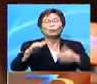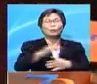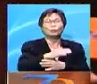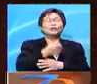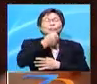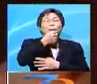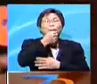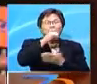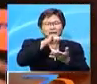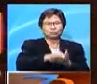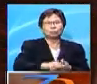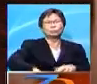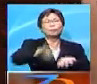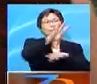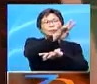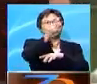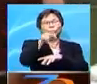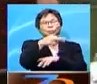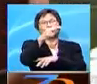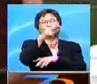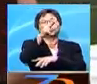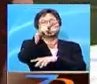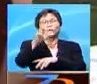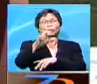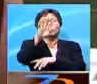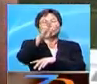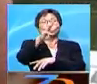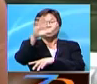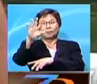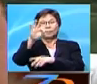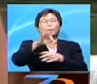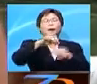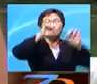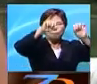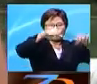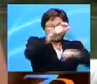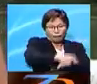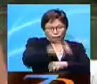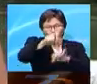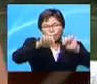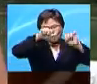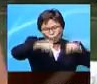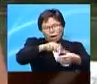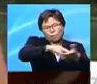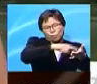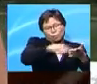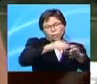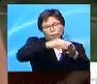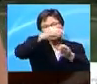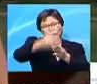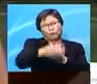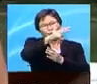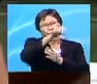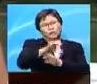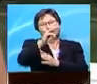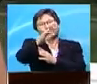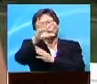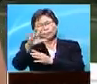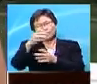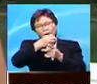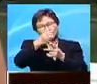itu dan seramai 42365 pengundi biasa selayak mengundi hari ini selepas 265